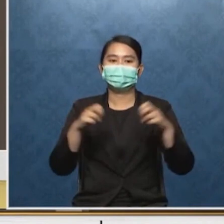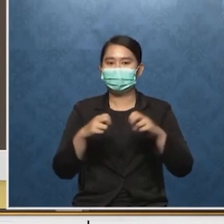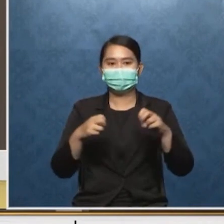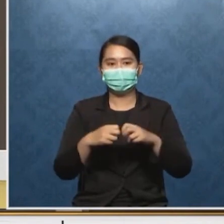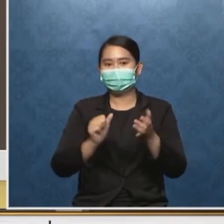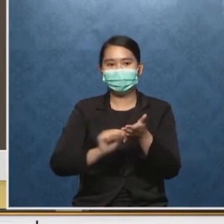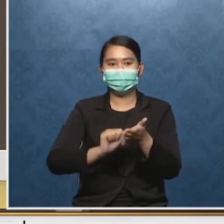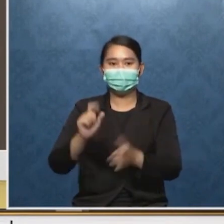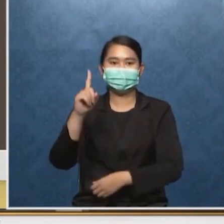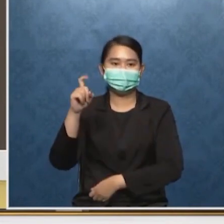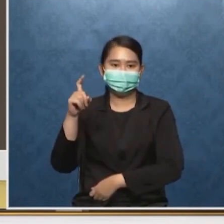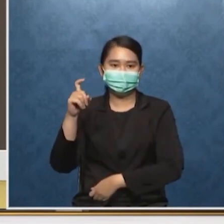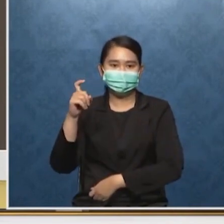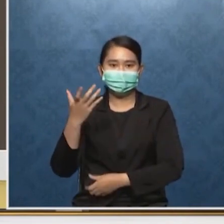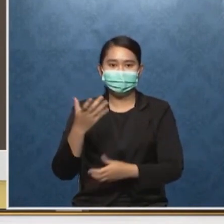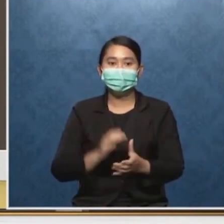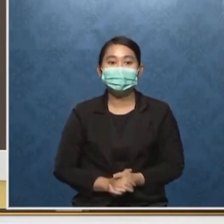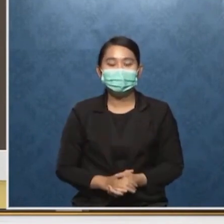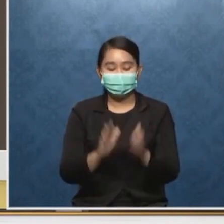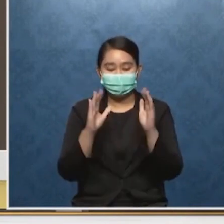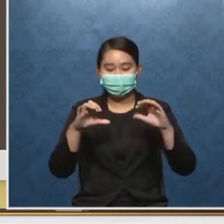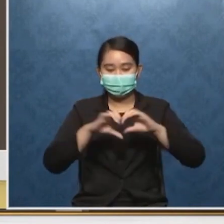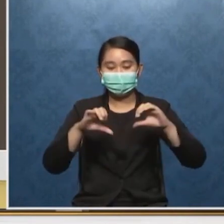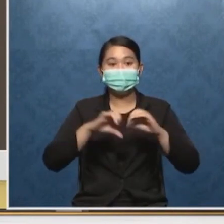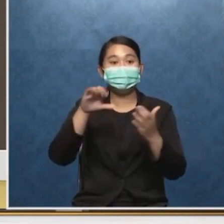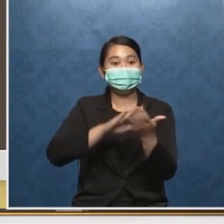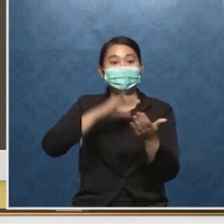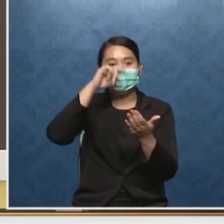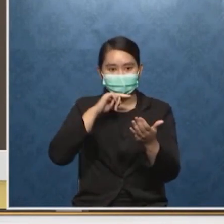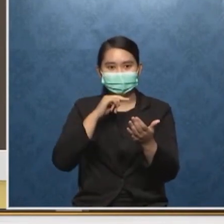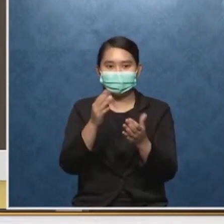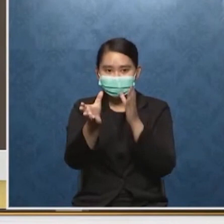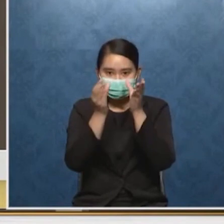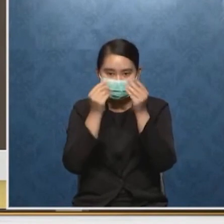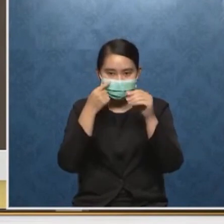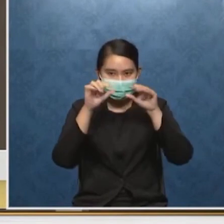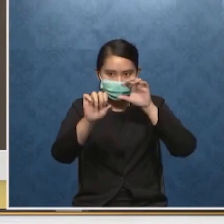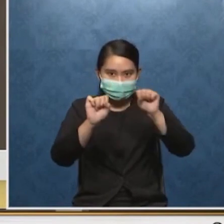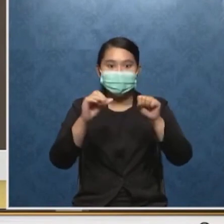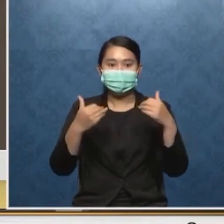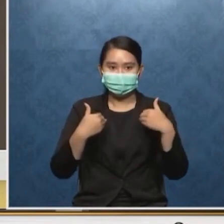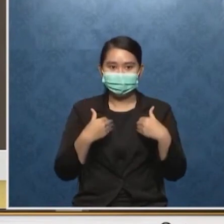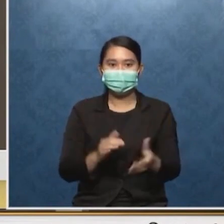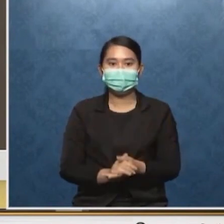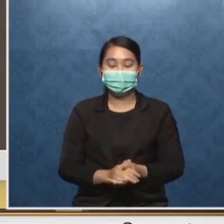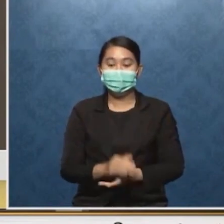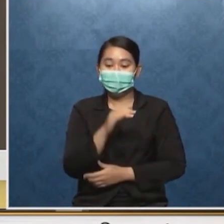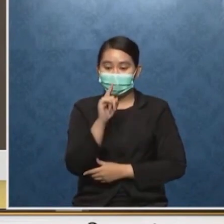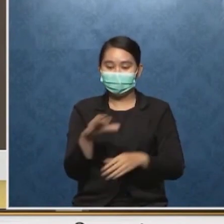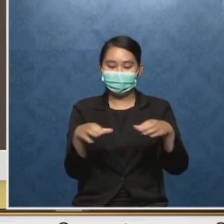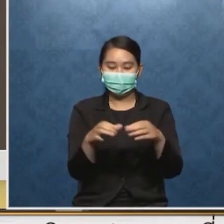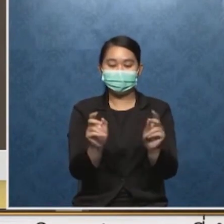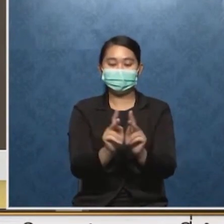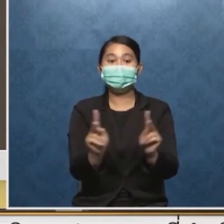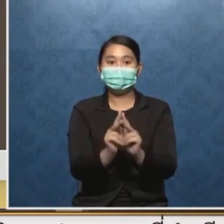ได้แน่นอนพวกเราพรรคภูมิใจไทยจะติดตามครับและหากจำเป็นจะต้องตั้งกรรมาธิการวิสามัญเ